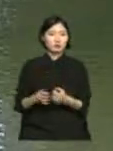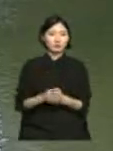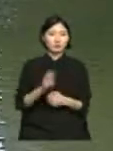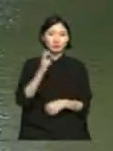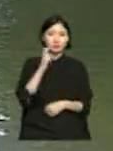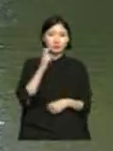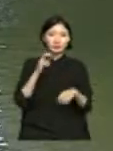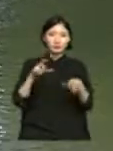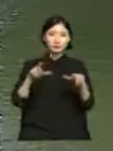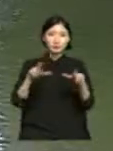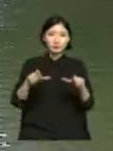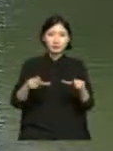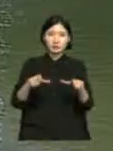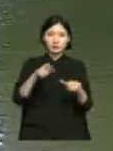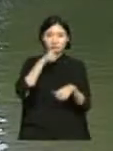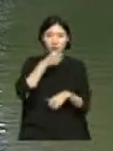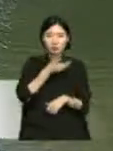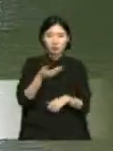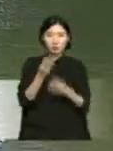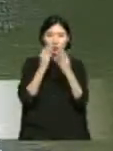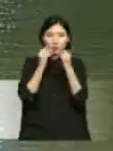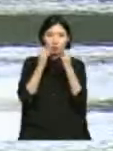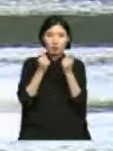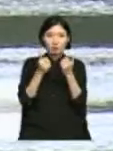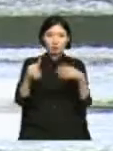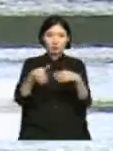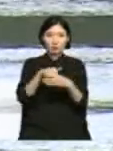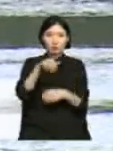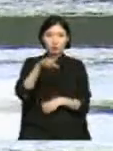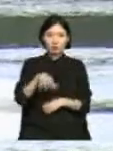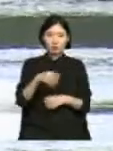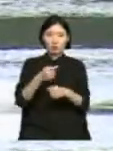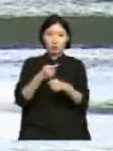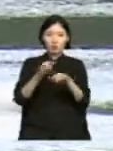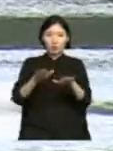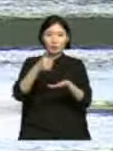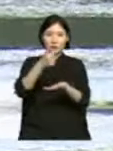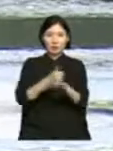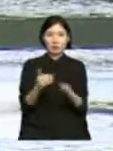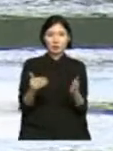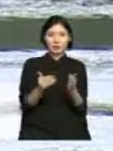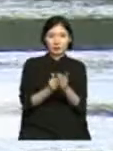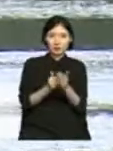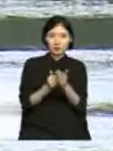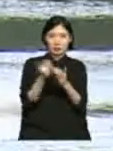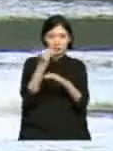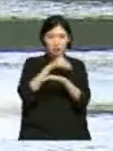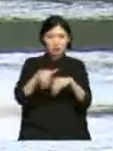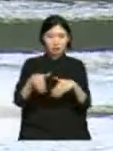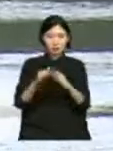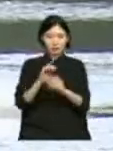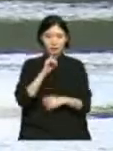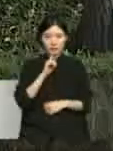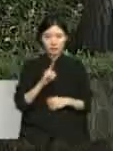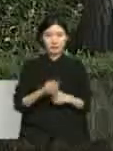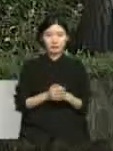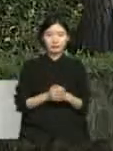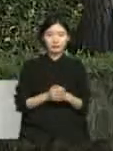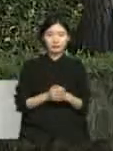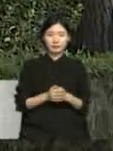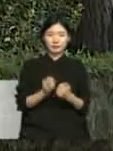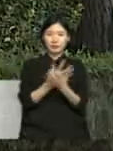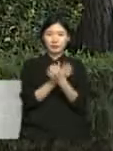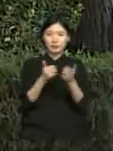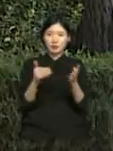송파구는 우선 수변 복합 문화 공간을 미 대상으로 연말까지 석촌호수 마스터플랜 을 수립하게 따고 밝혔습니다 다반